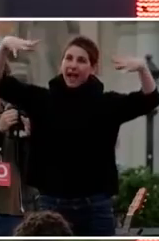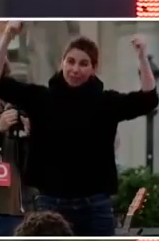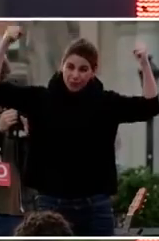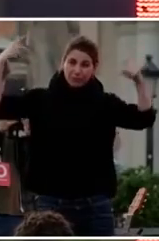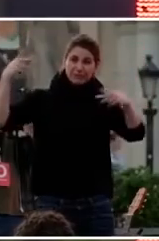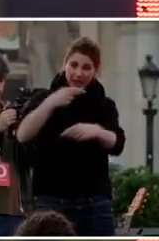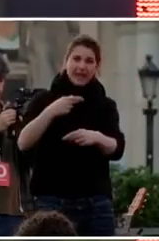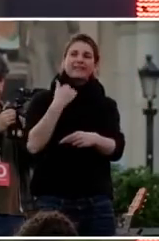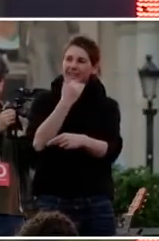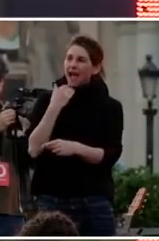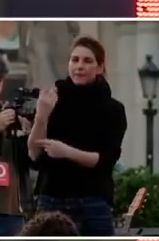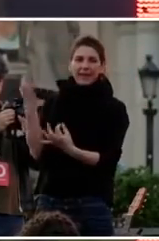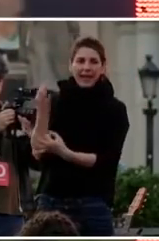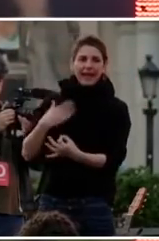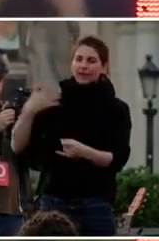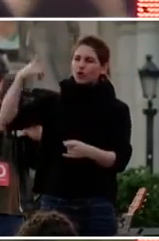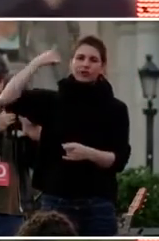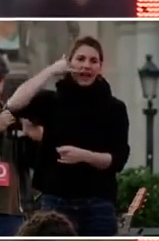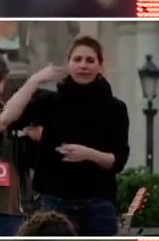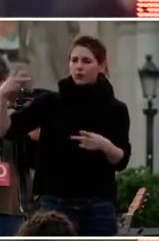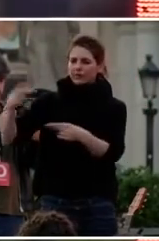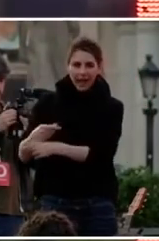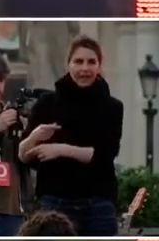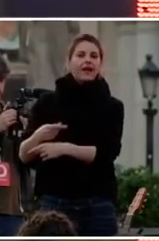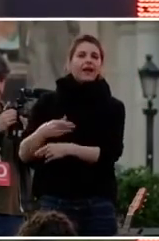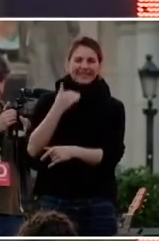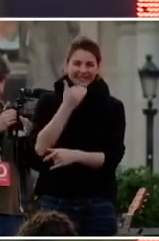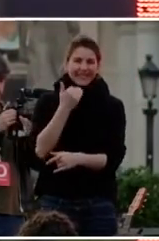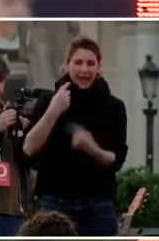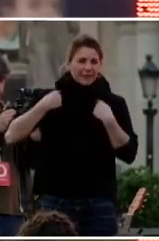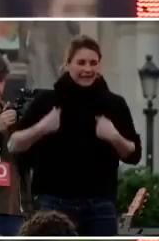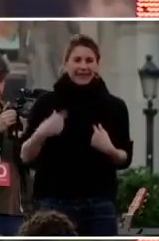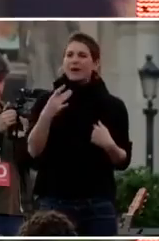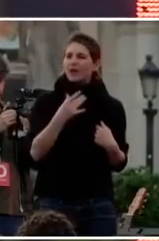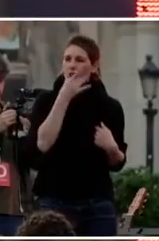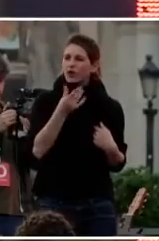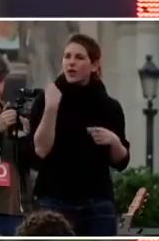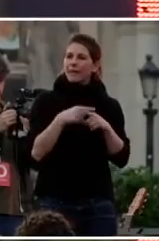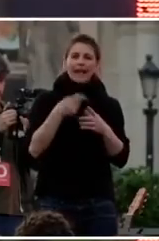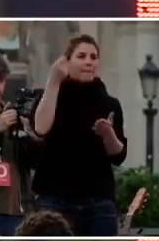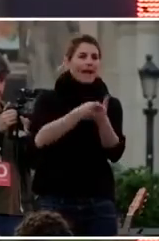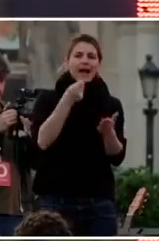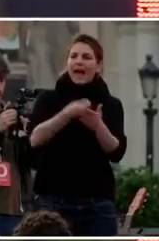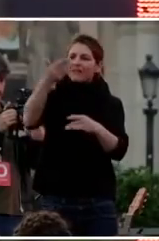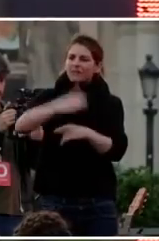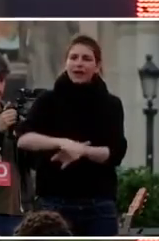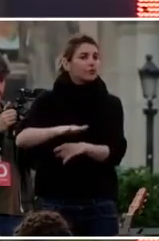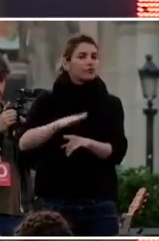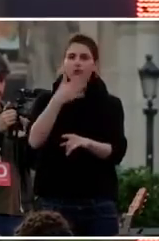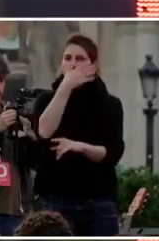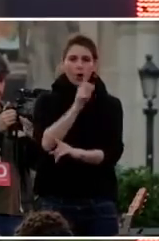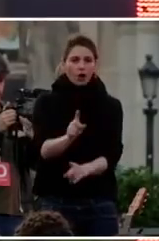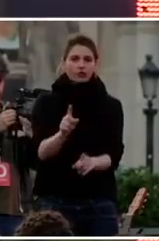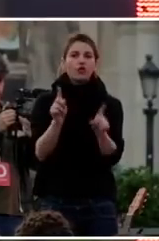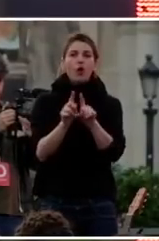que sap el que és el que et tallin el telèfon, com a persona que sap el que és sentir vergonya perquè no arribes a final de mes, com això que